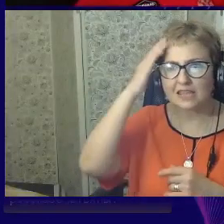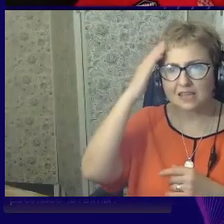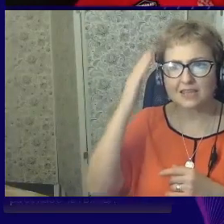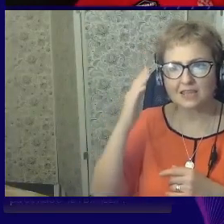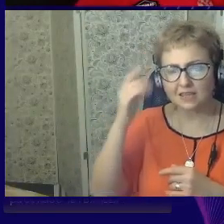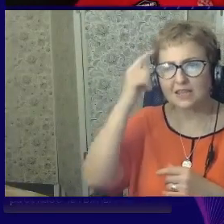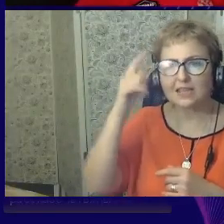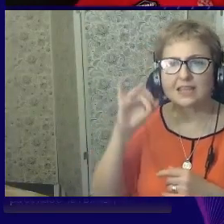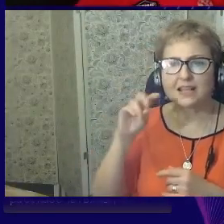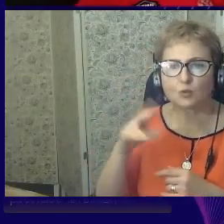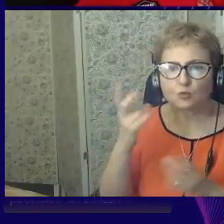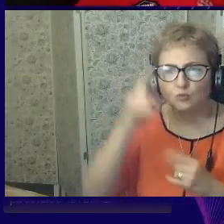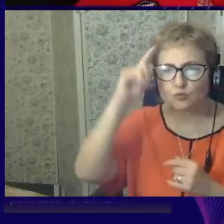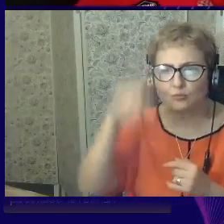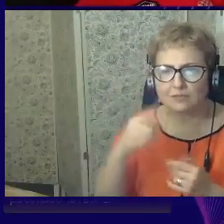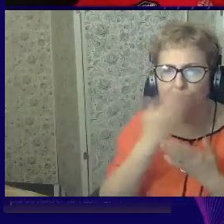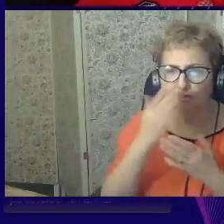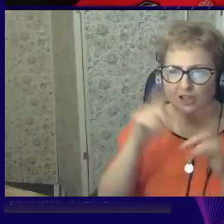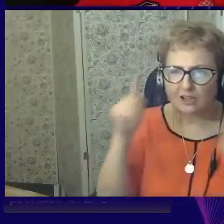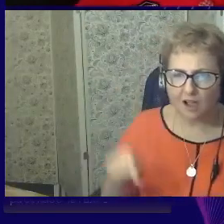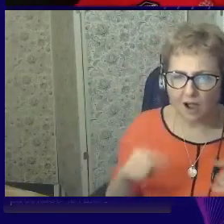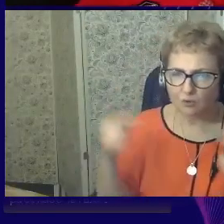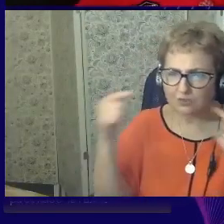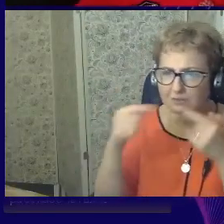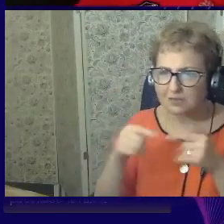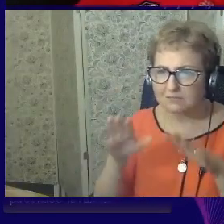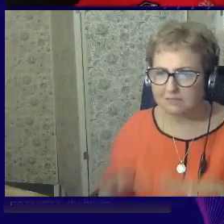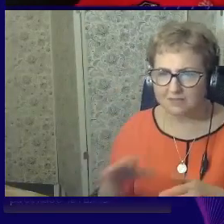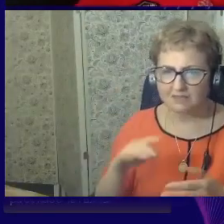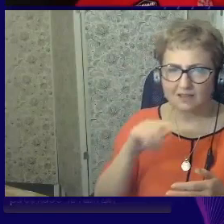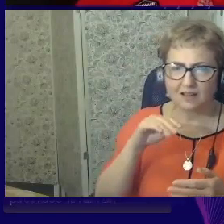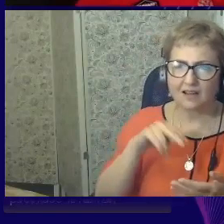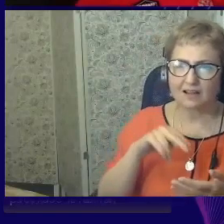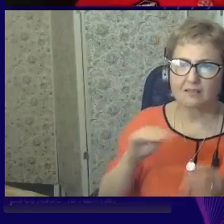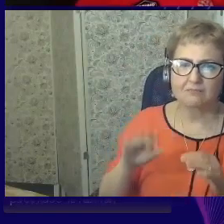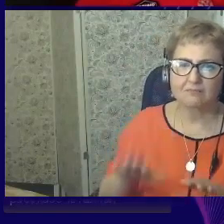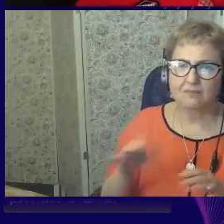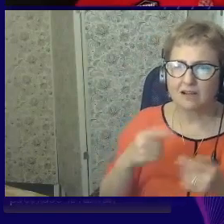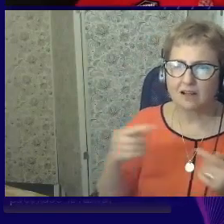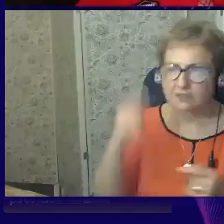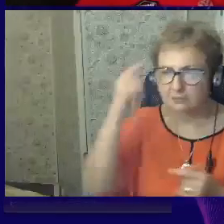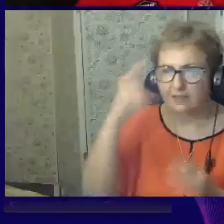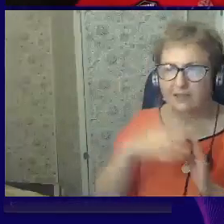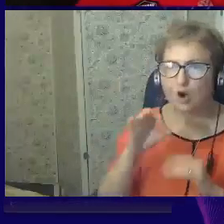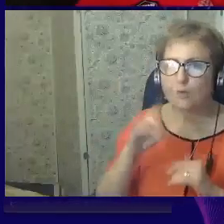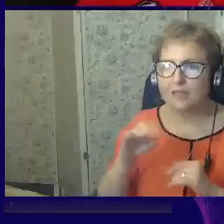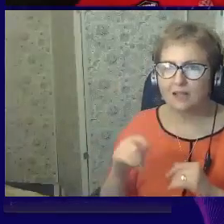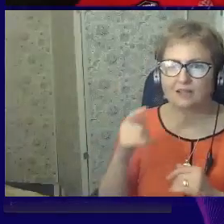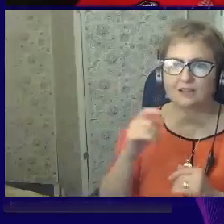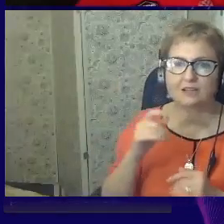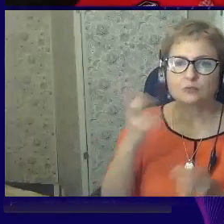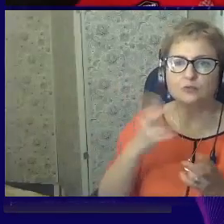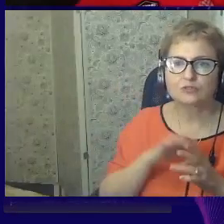вид спорта, где надо прочитать карту, сопоставить ее с местностью, расставить все объекты. И мало того, надо решить задачку,